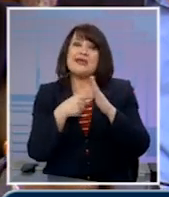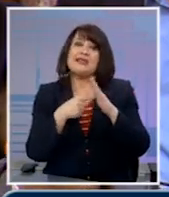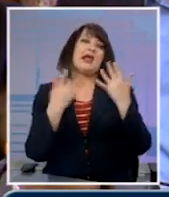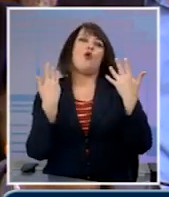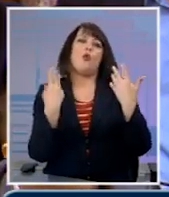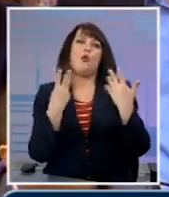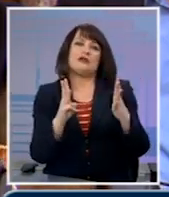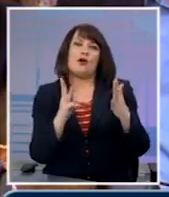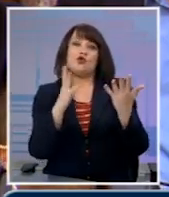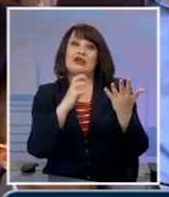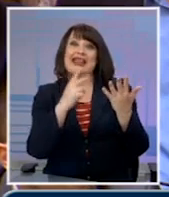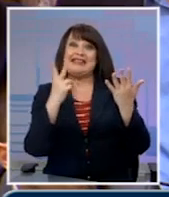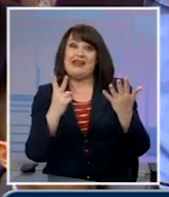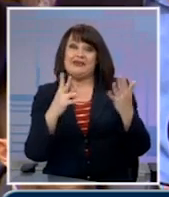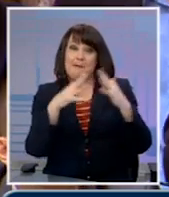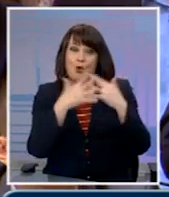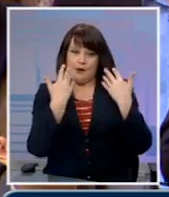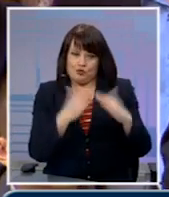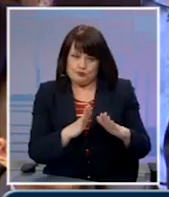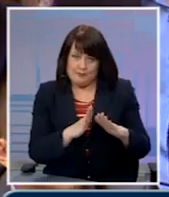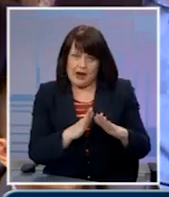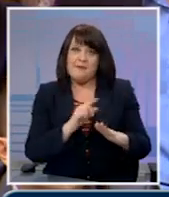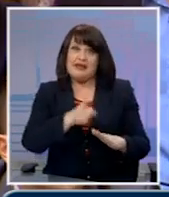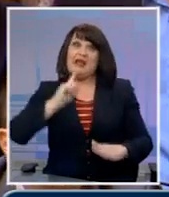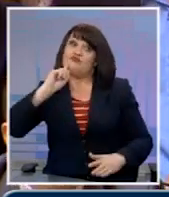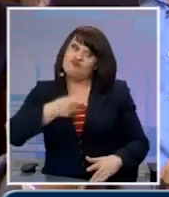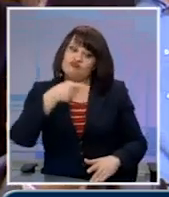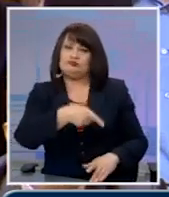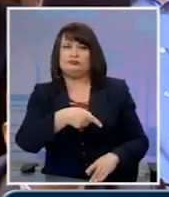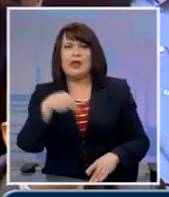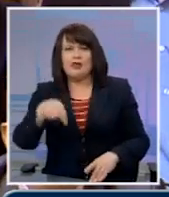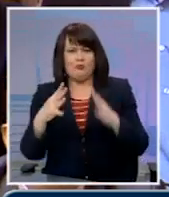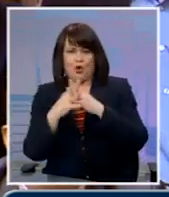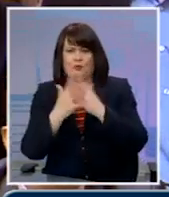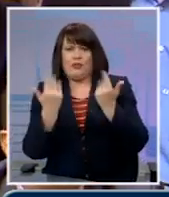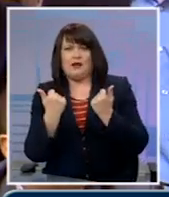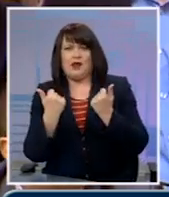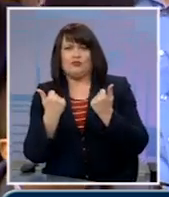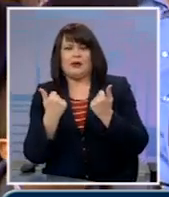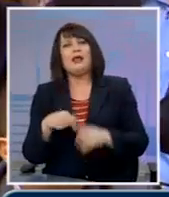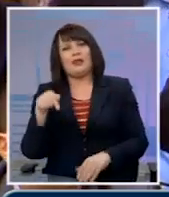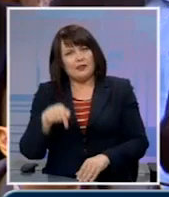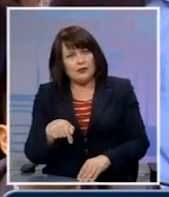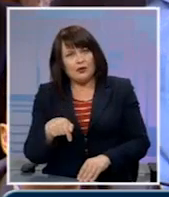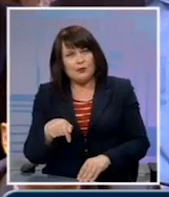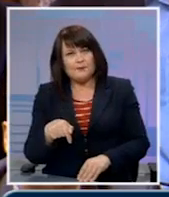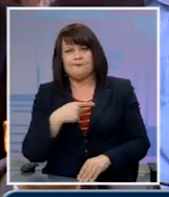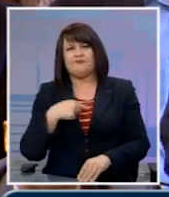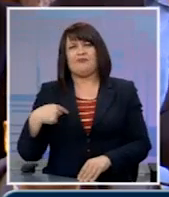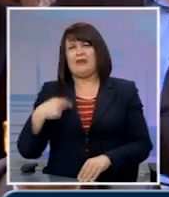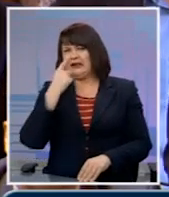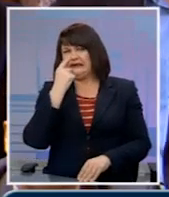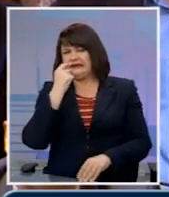1897 εδώ δεν είχαμε κανέναν χαμένο πόλεμο αλλά είχαμε το χαμένο πόλεμο απ τους νταβατζήδες